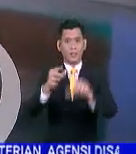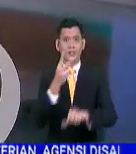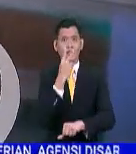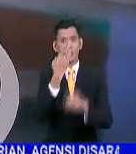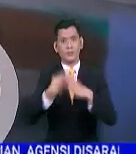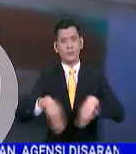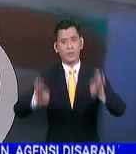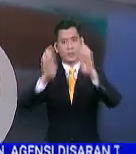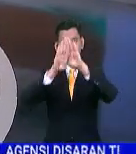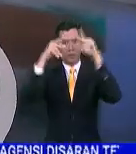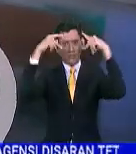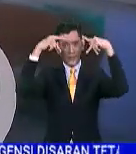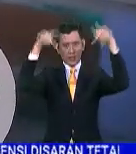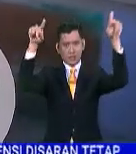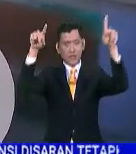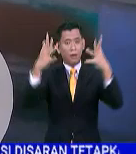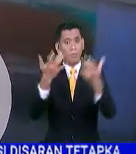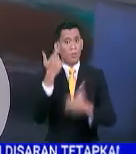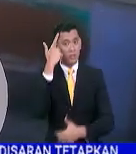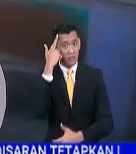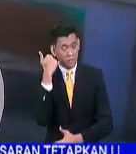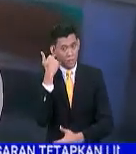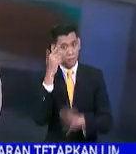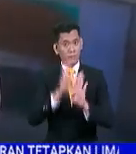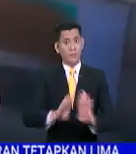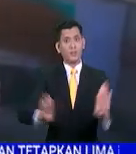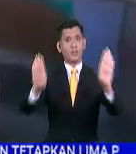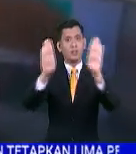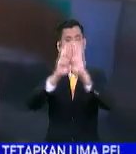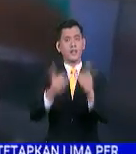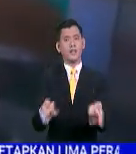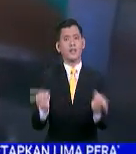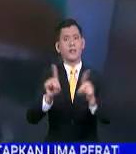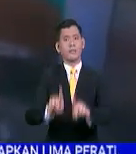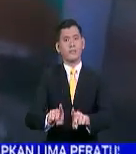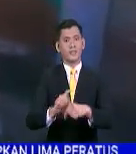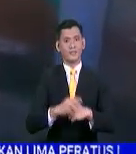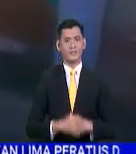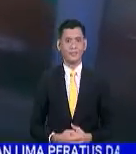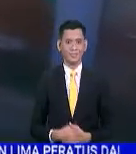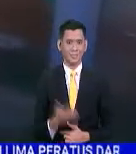berita perdana untuk mengetahui perkembangan semasa yang lain. Silakan.